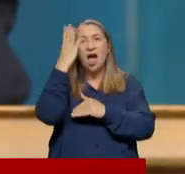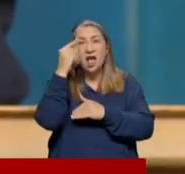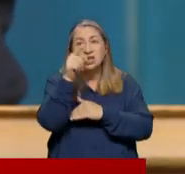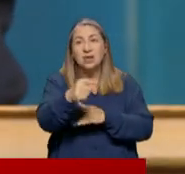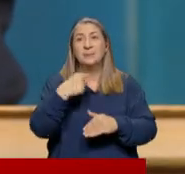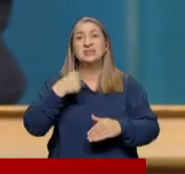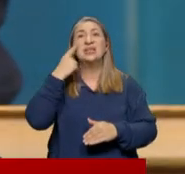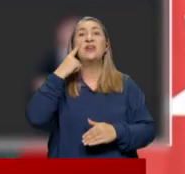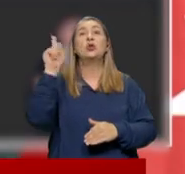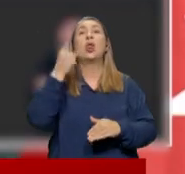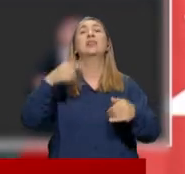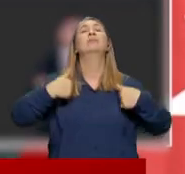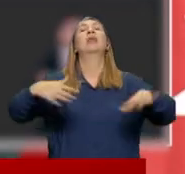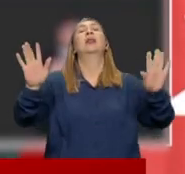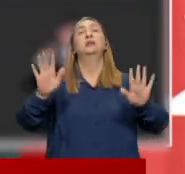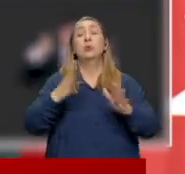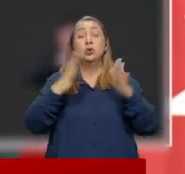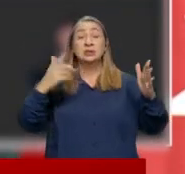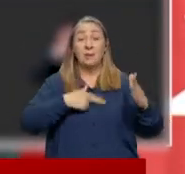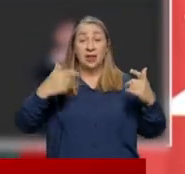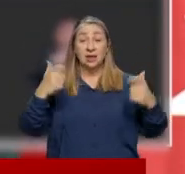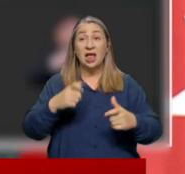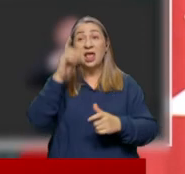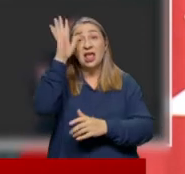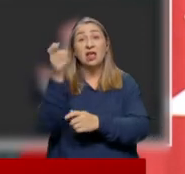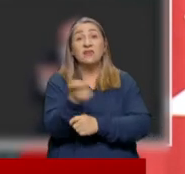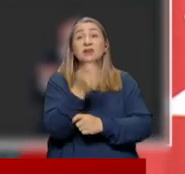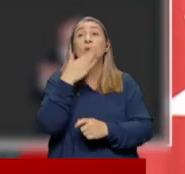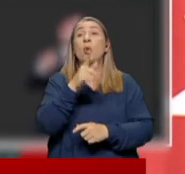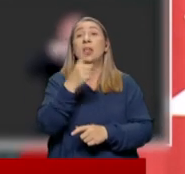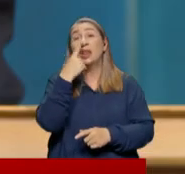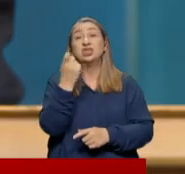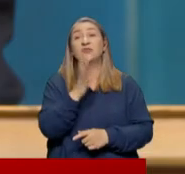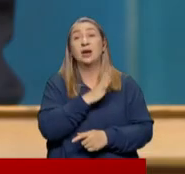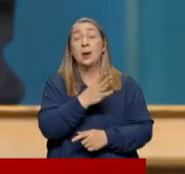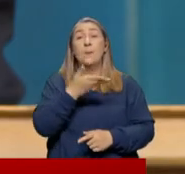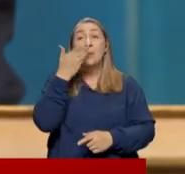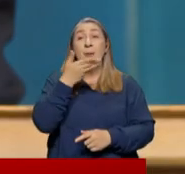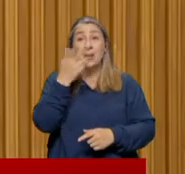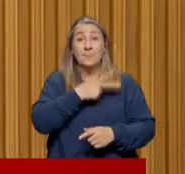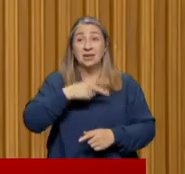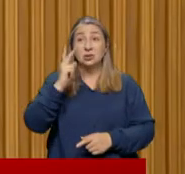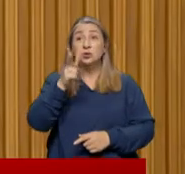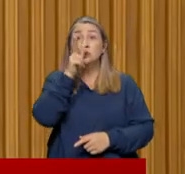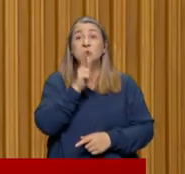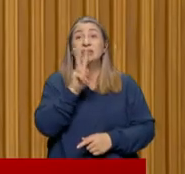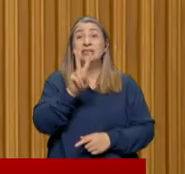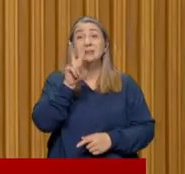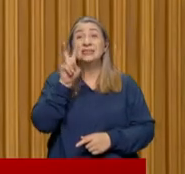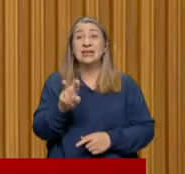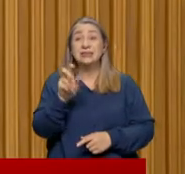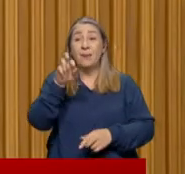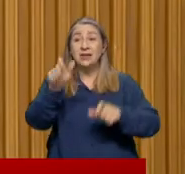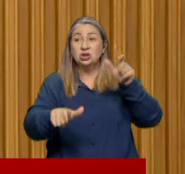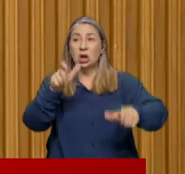anlayışına Biz Devleti Yönetmeyi Büyükşehir belediyelerinin İtfaiyesi yok mu onlar ne iş yaptılar Marmaris Belediyesi Ama